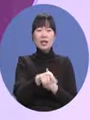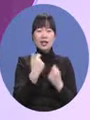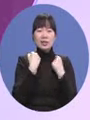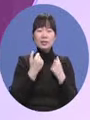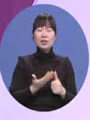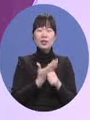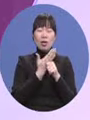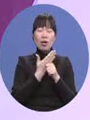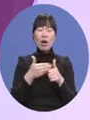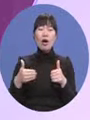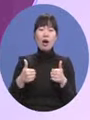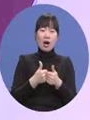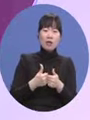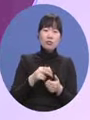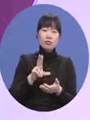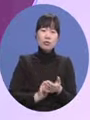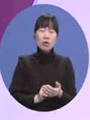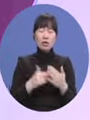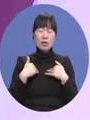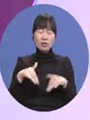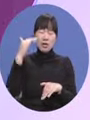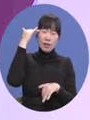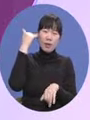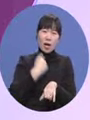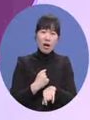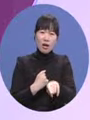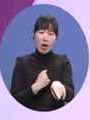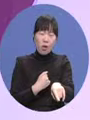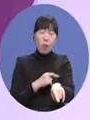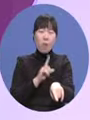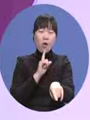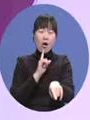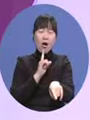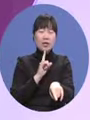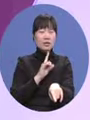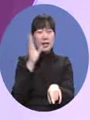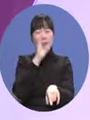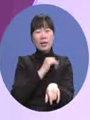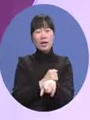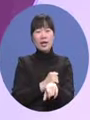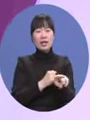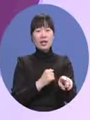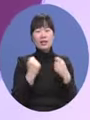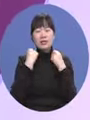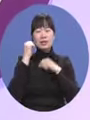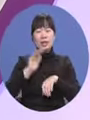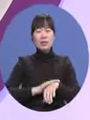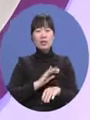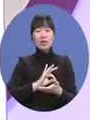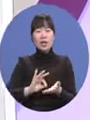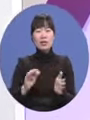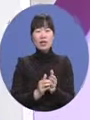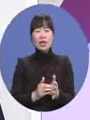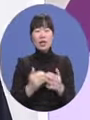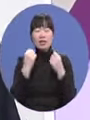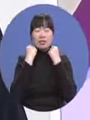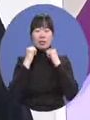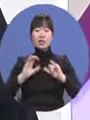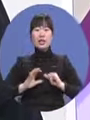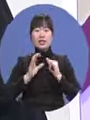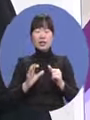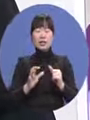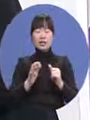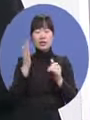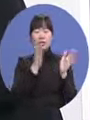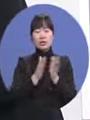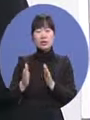길러 붙어야 될 문제고. 약자를 괴롭히는 건 이건 비열한 거다. 힘을 넌 잘못 썼다. 첫째. 자기가 힘의 세계 거가 정리돼야